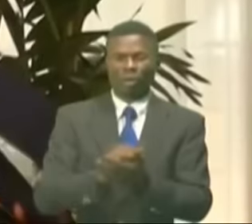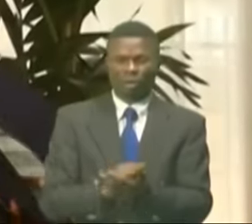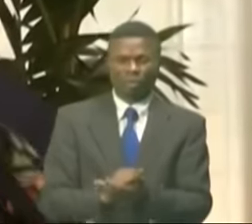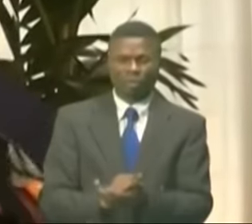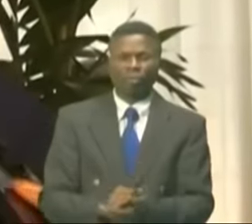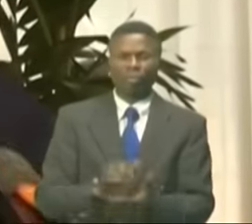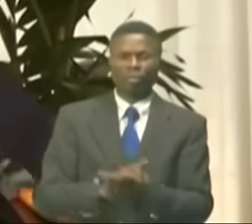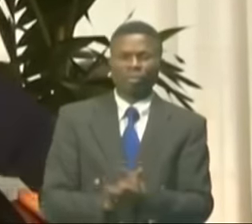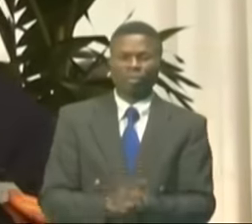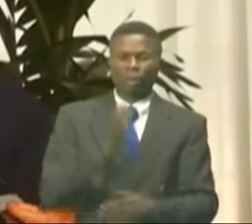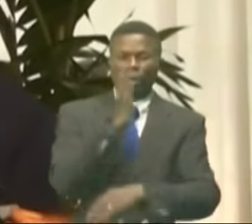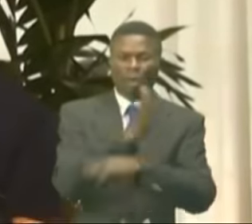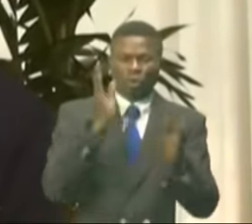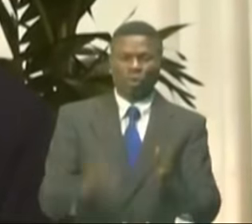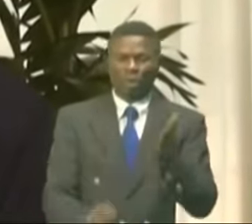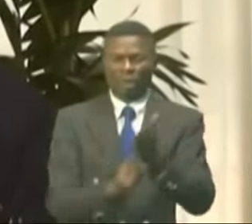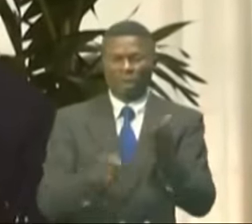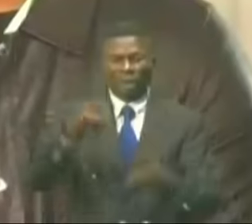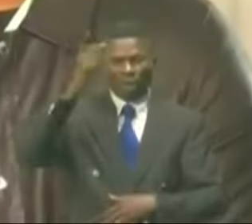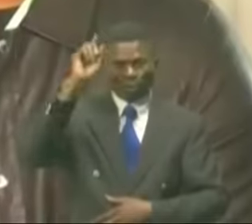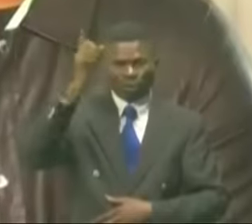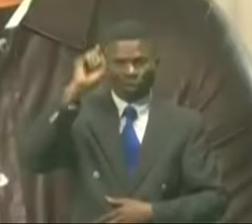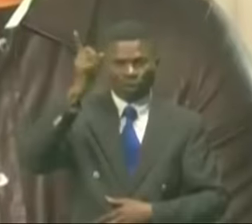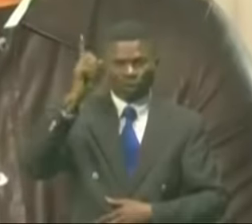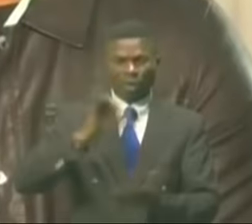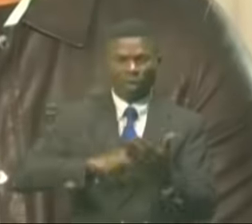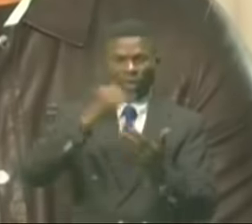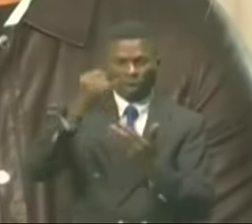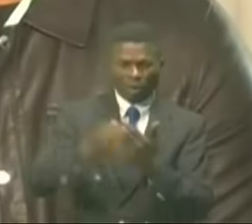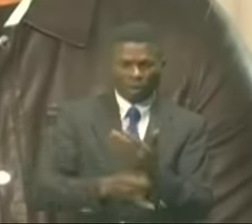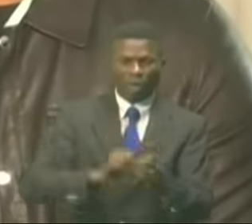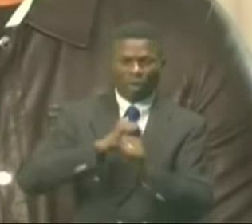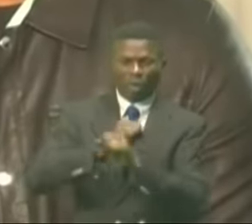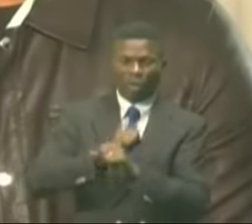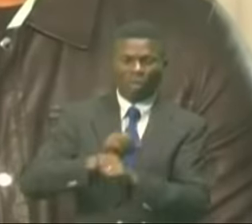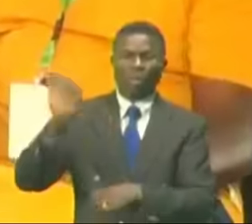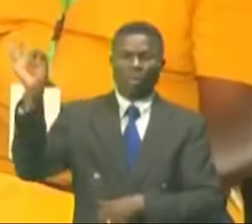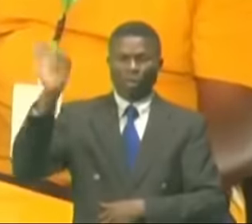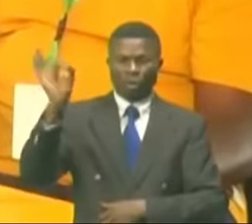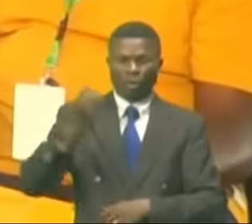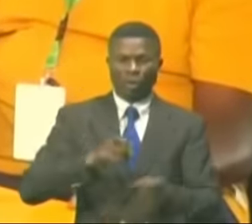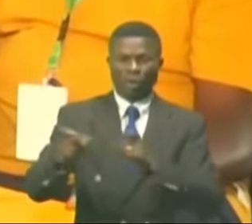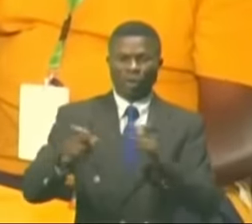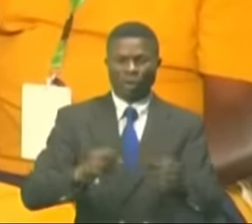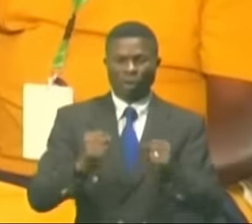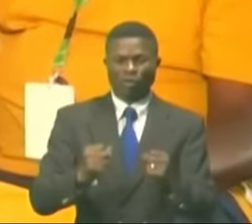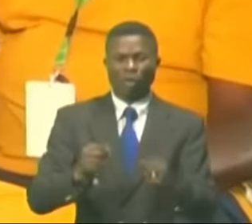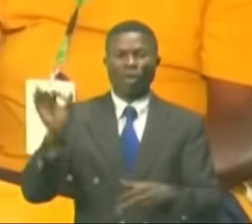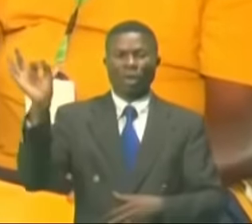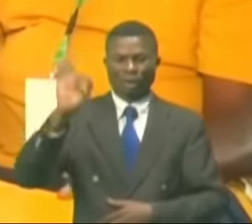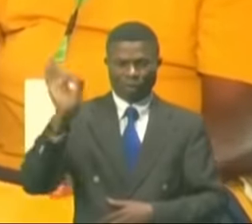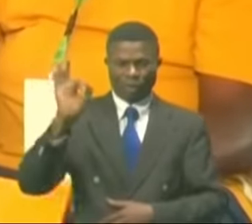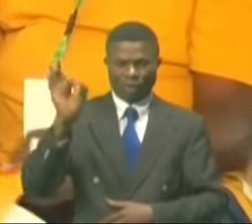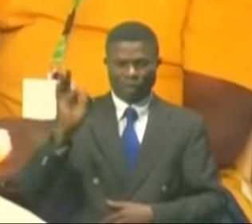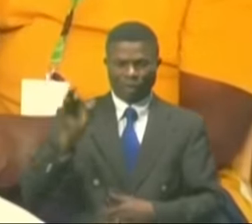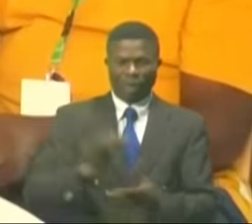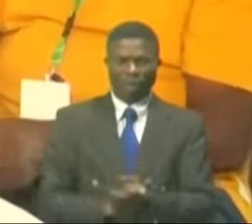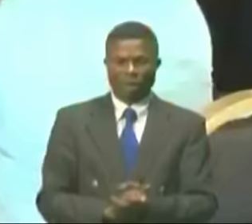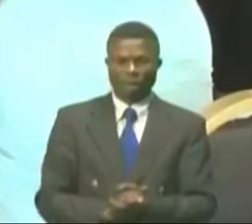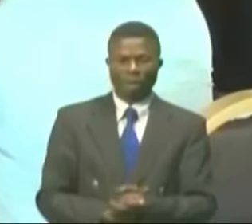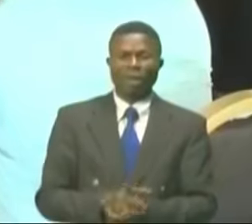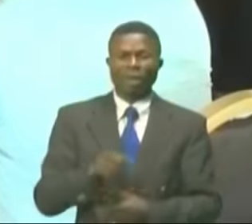Tain, conseiller technique principal au programme de maintien de la biodiversité et gestion durable des forêts, BGF de la